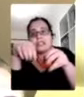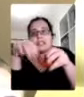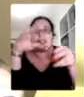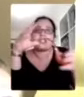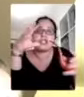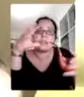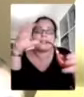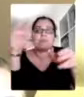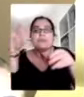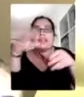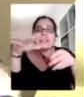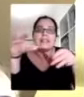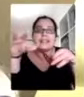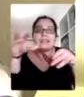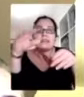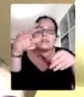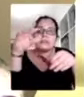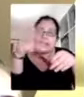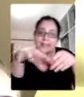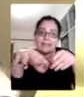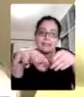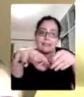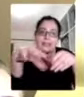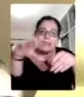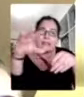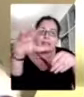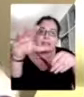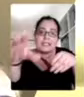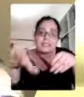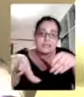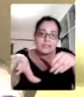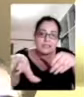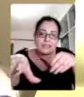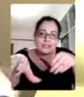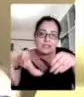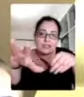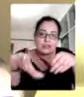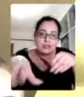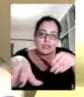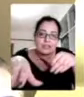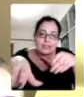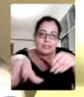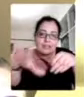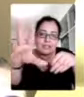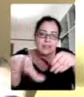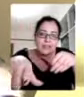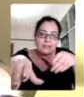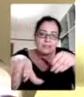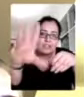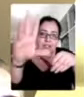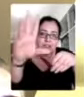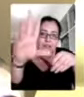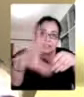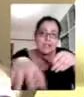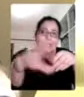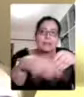yarın içilir, içilmez. Bunlar değil. Bu, deneyin. Mesela Hüseyin denemiş, 3 kere denemiş, beğenmemiş. Bir daha